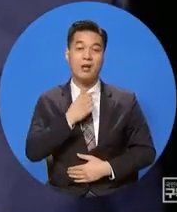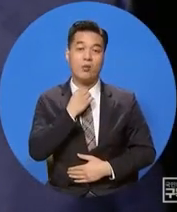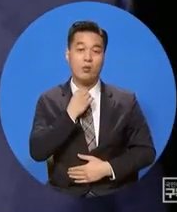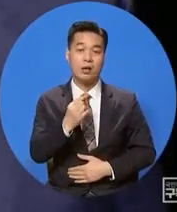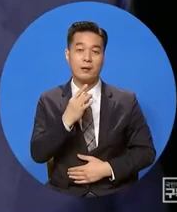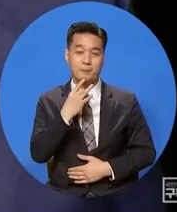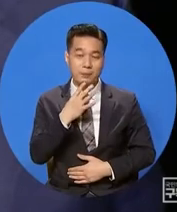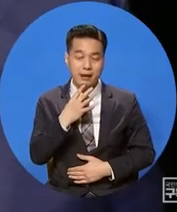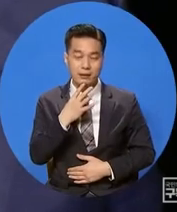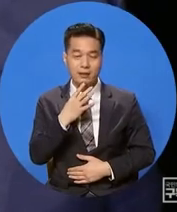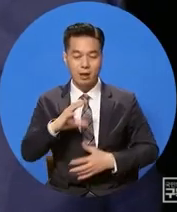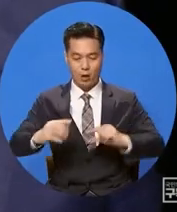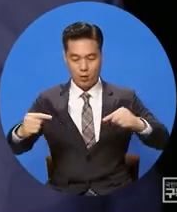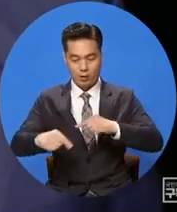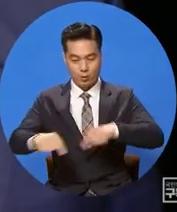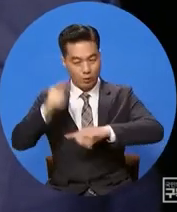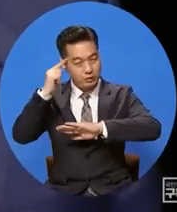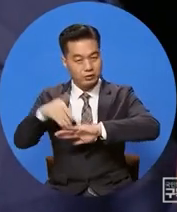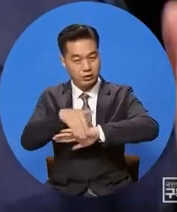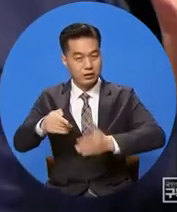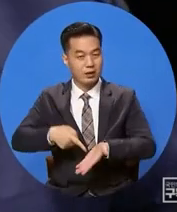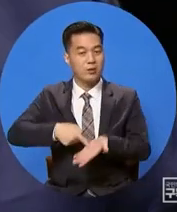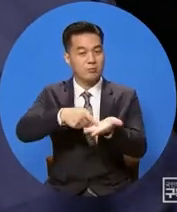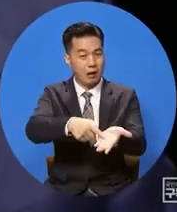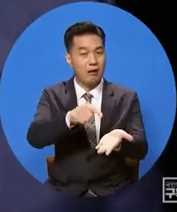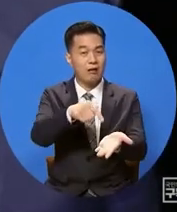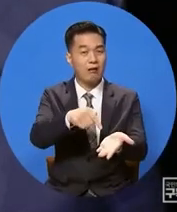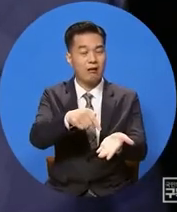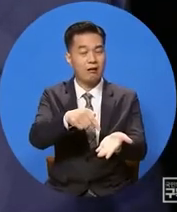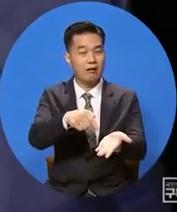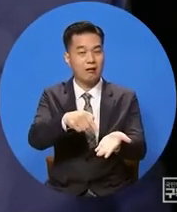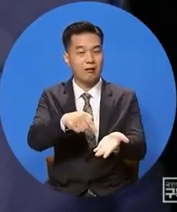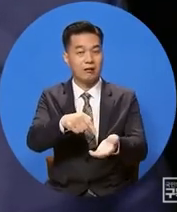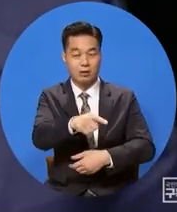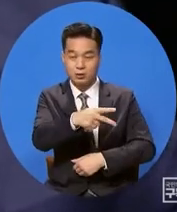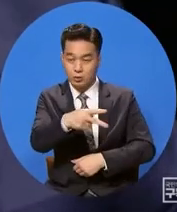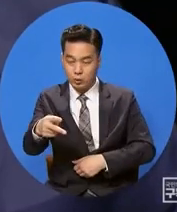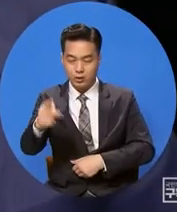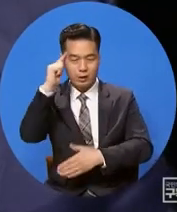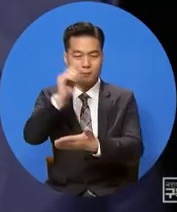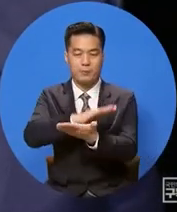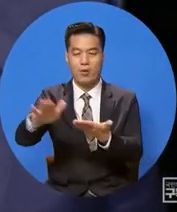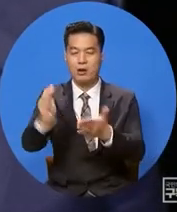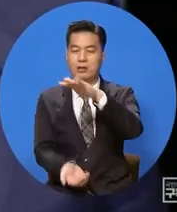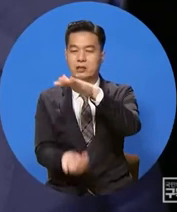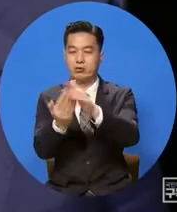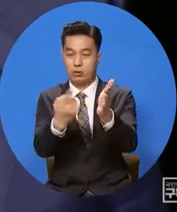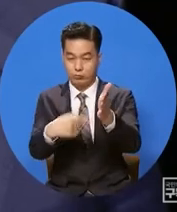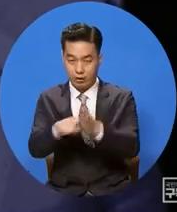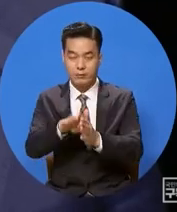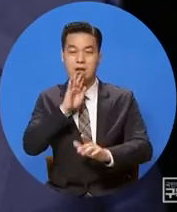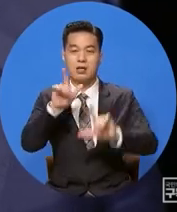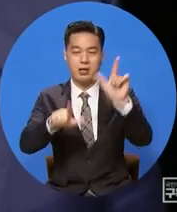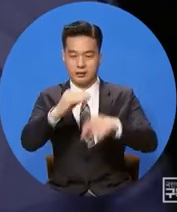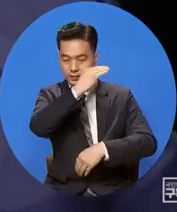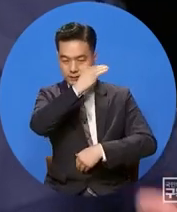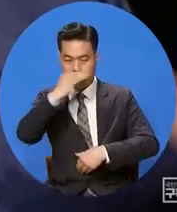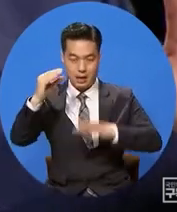희망을 외교 정책으로 해서는 아니 그게 바로 평화를 이루려고 하면 현실을